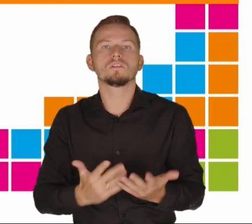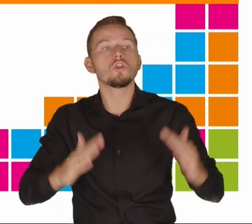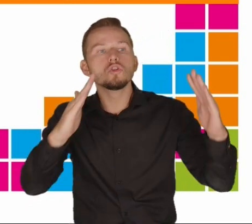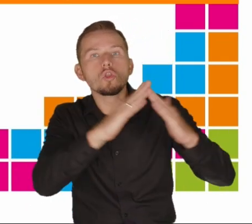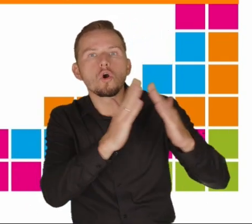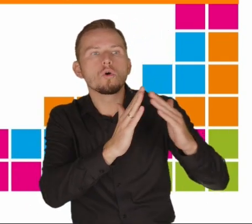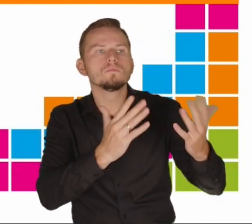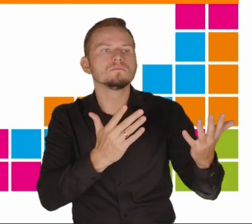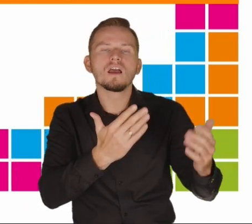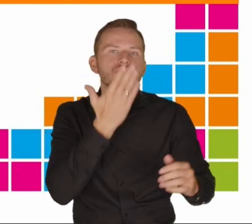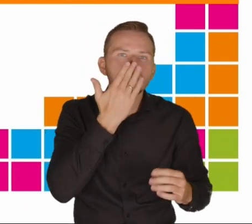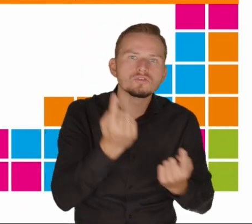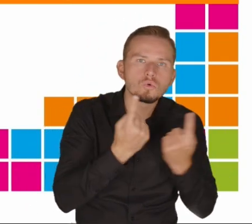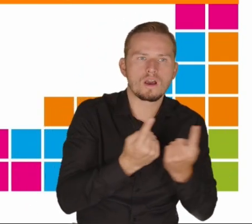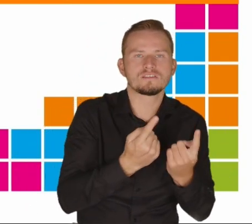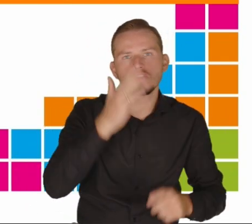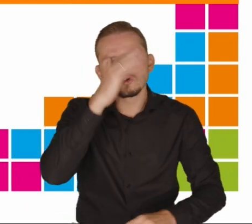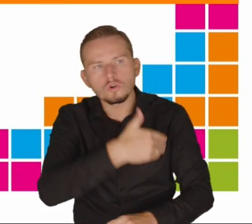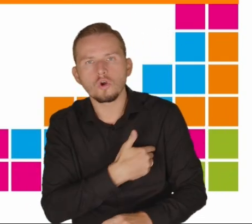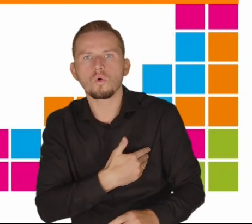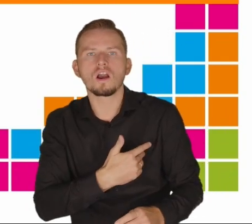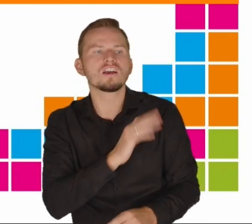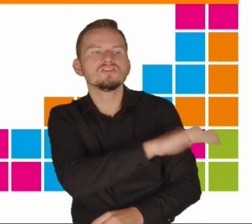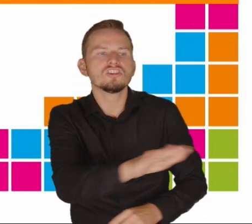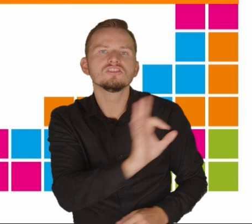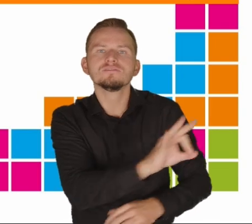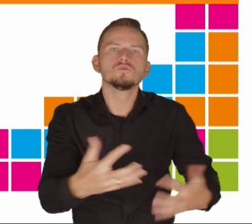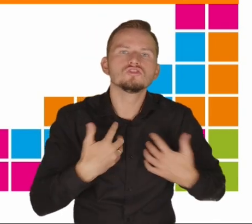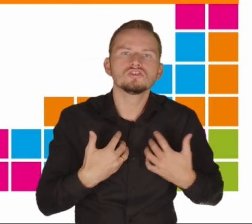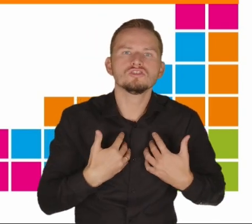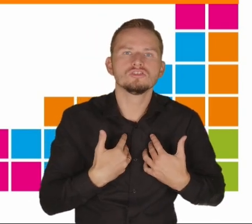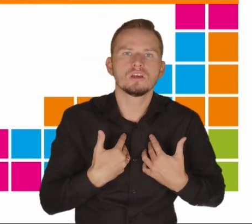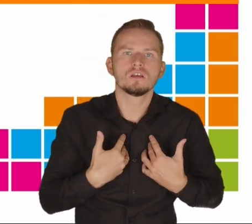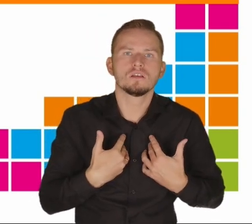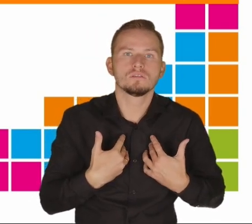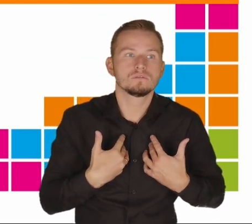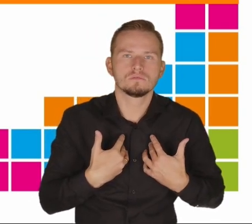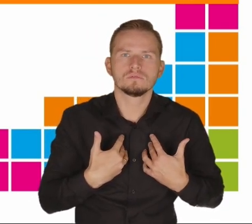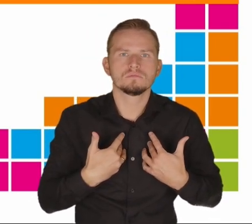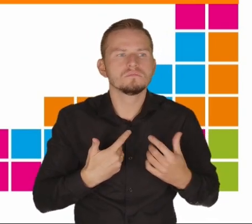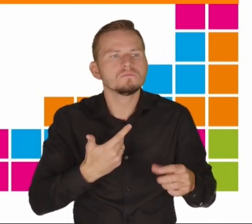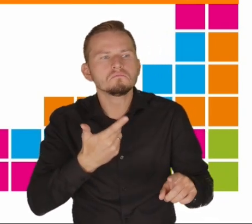życiu osób, naszych dzieci czy osób, które są pod naszą opieką.